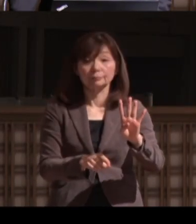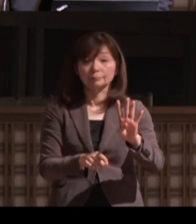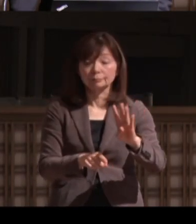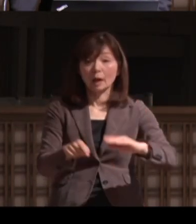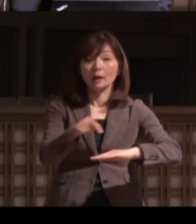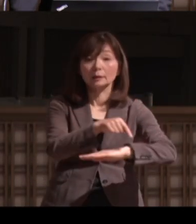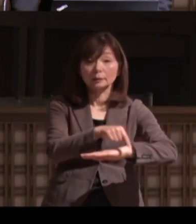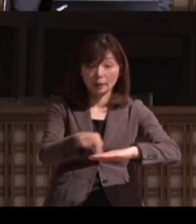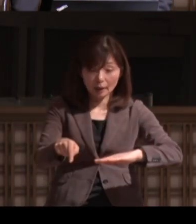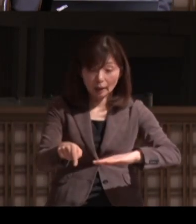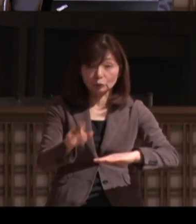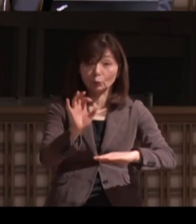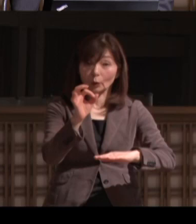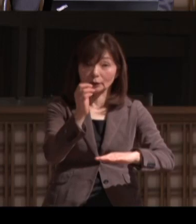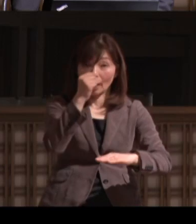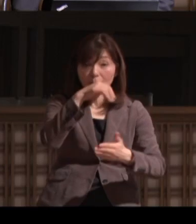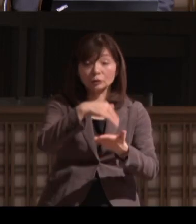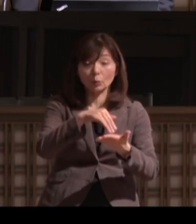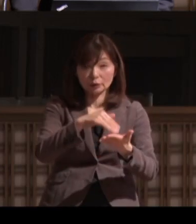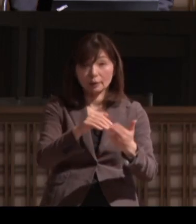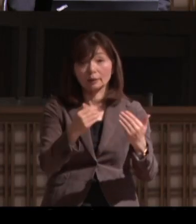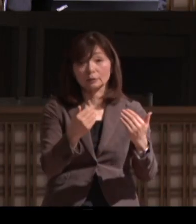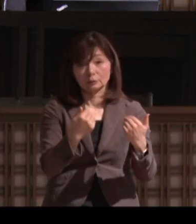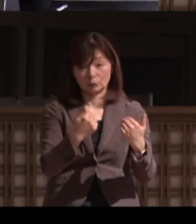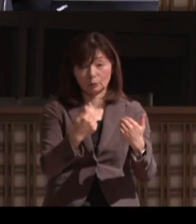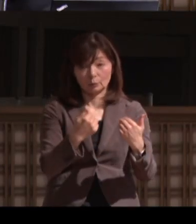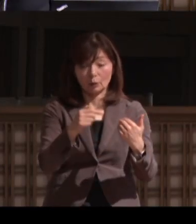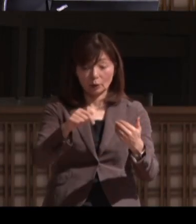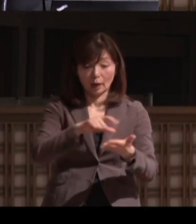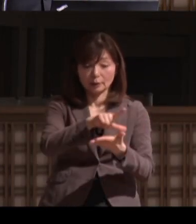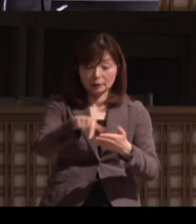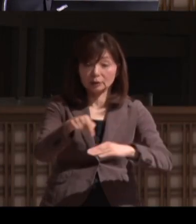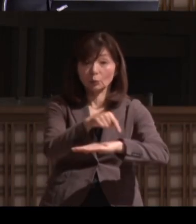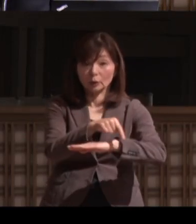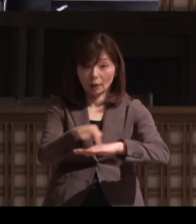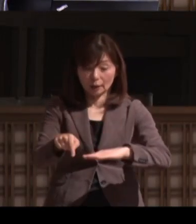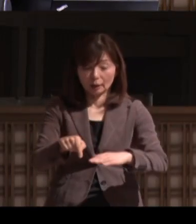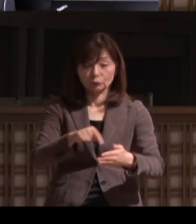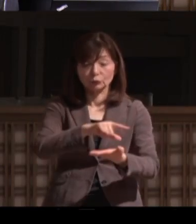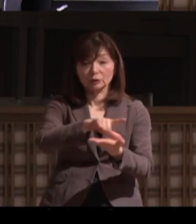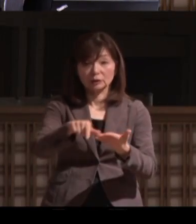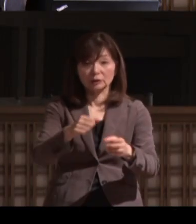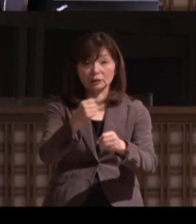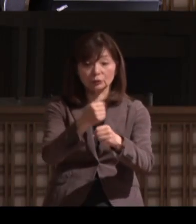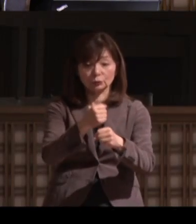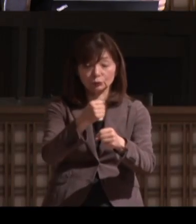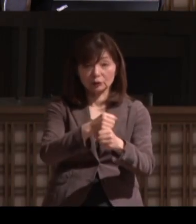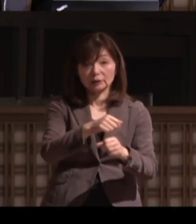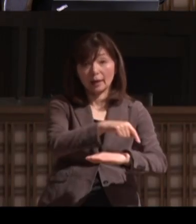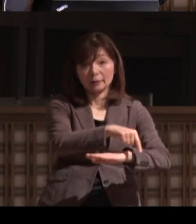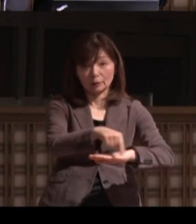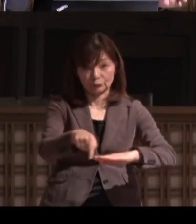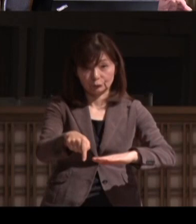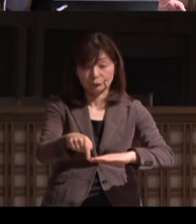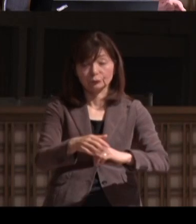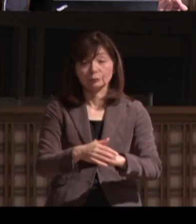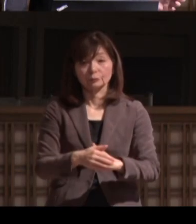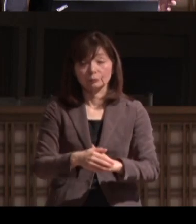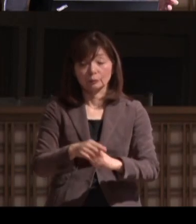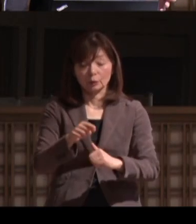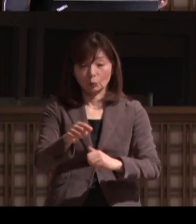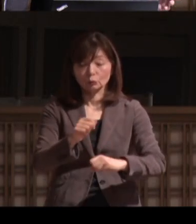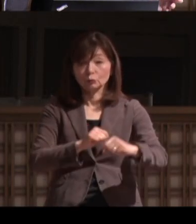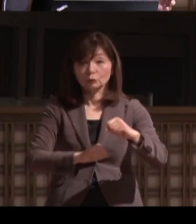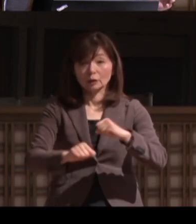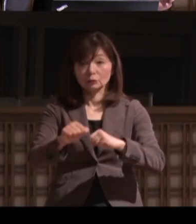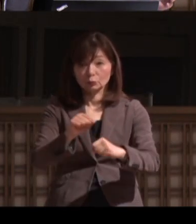必要と言いますかあることが多いですこれがま地域計画だったり地域づり計画でありそしてこうした活動